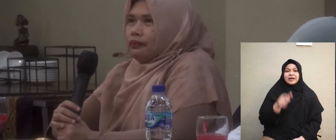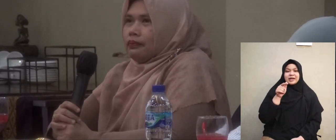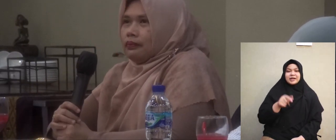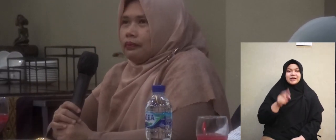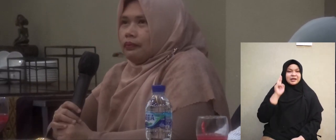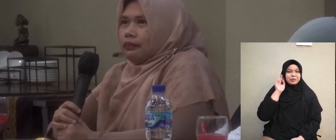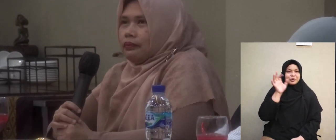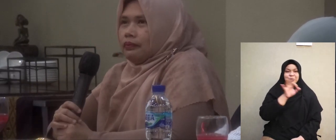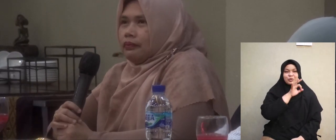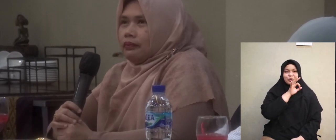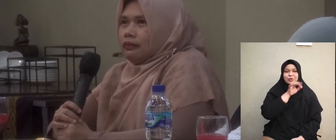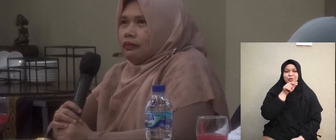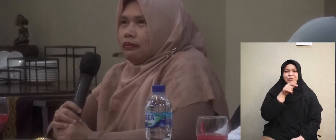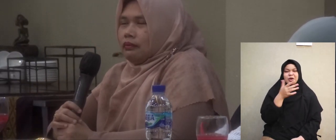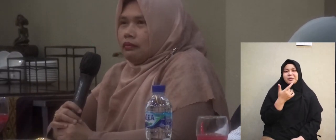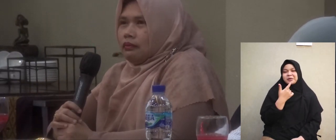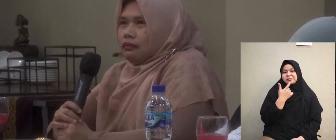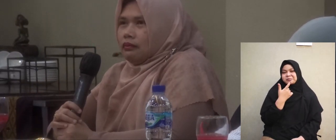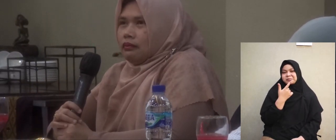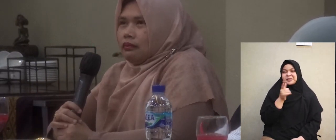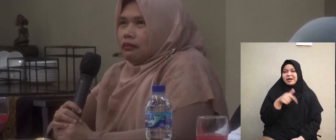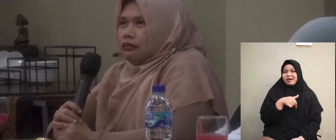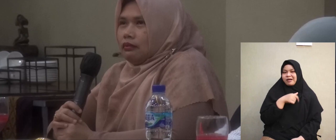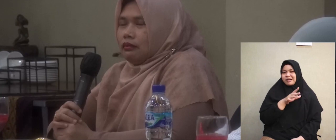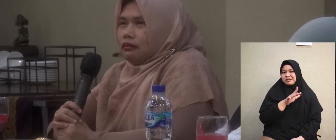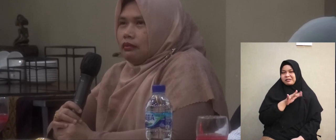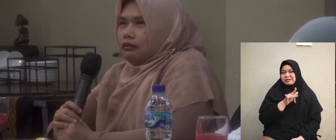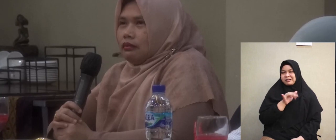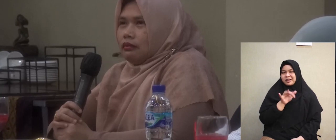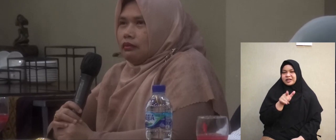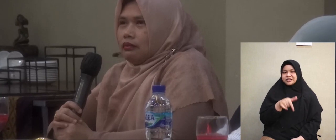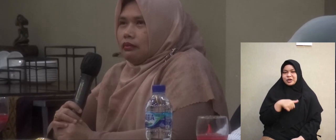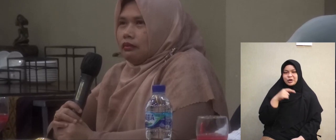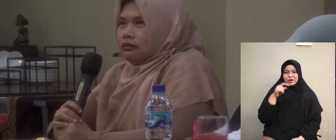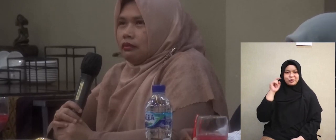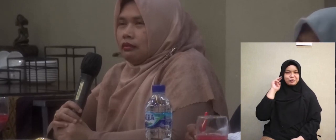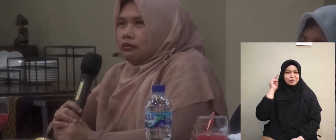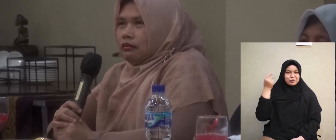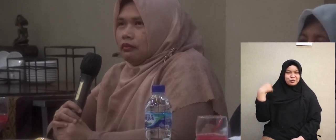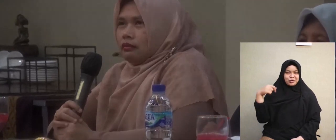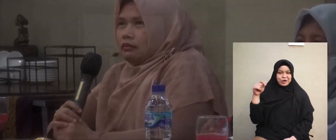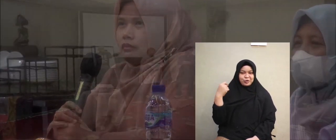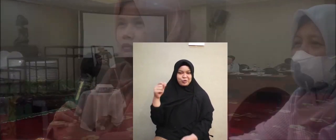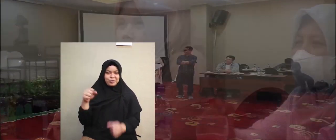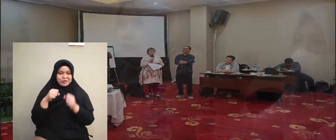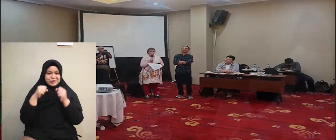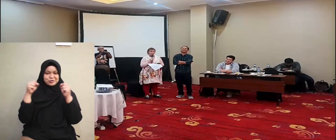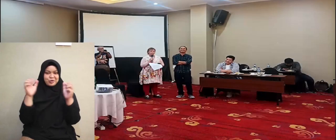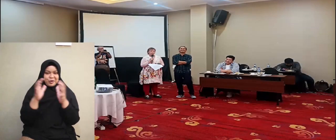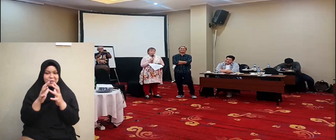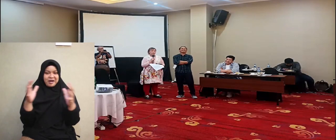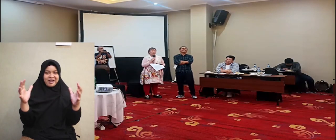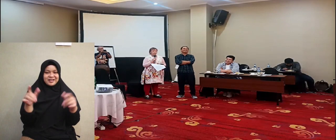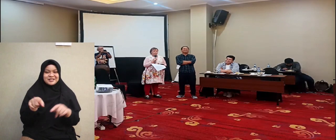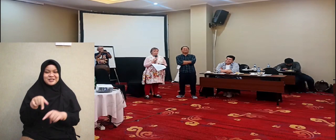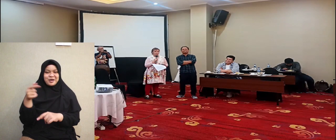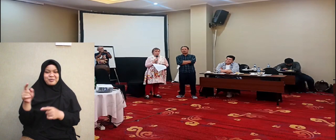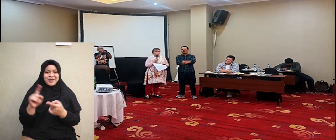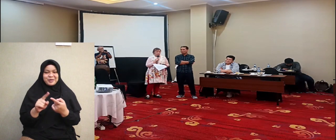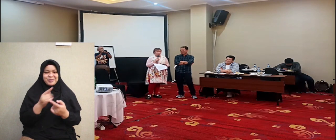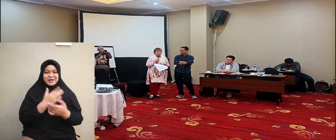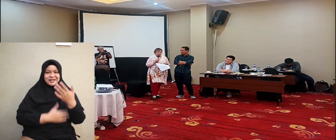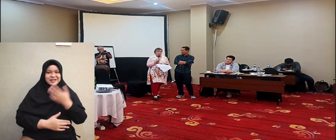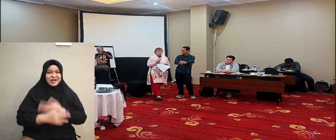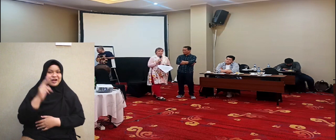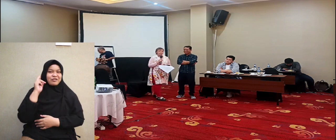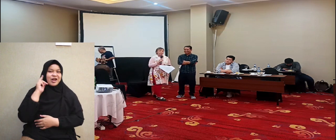Mbak nunul Cuman emang ini aja eee Sirik aja padahal Bu menteri itu udah berjuang banyak loh sampai teman-teman difabel